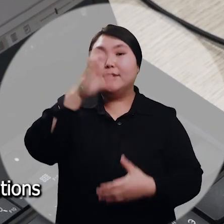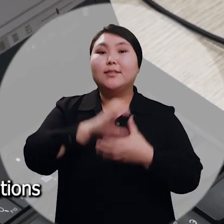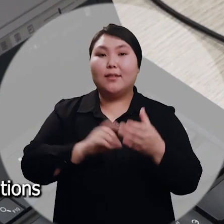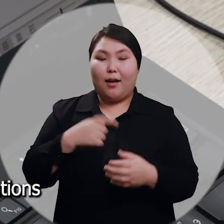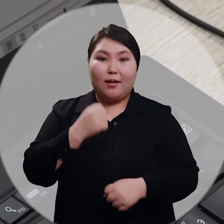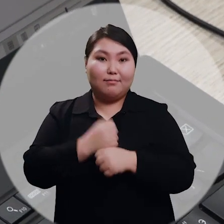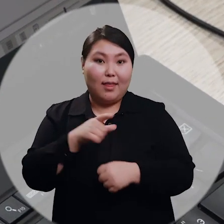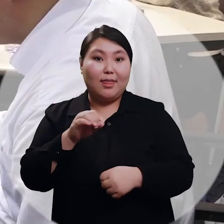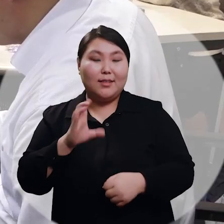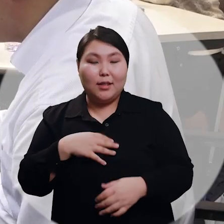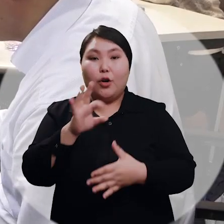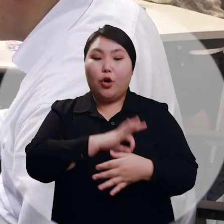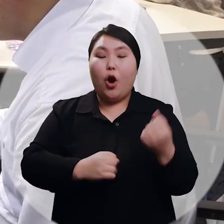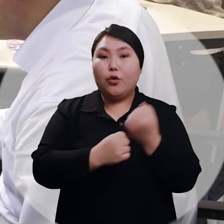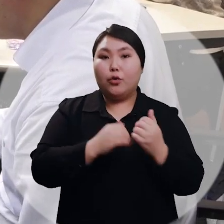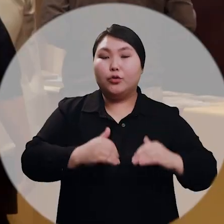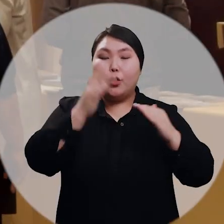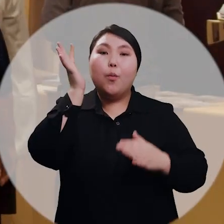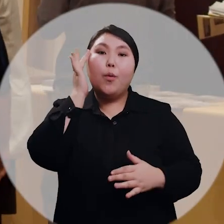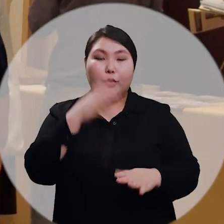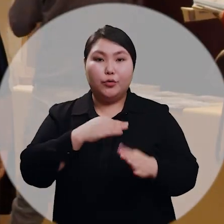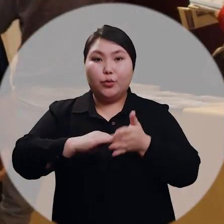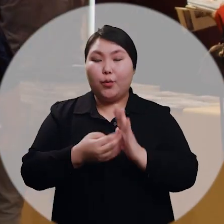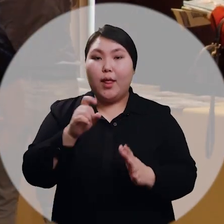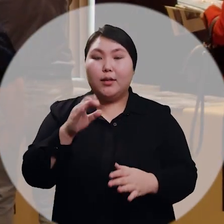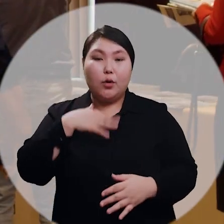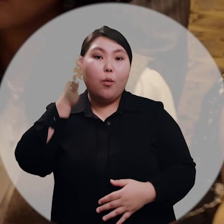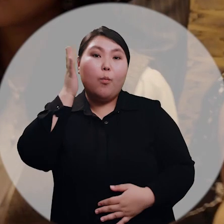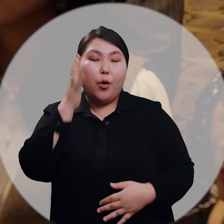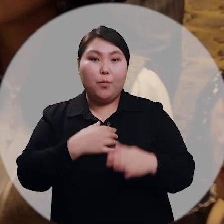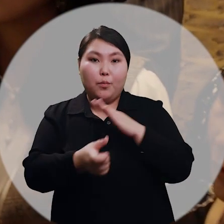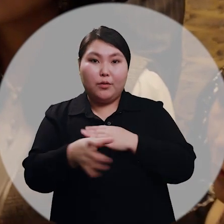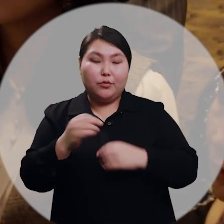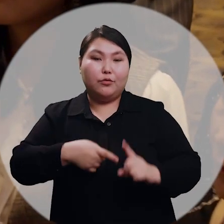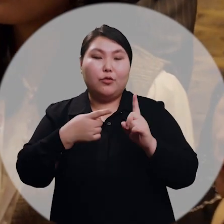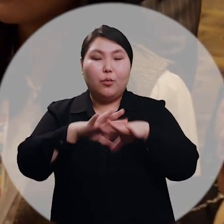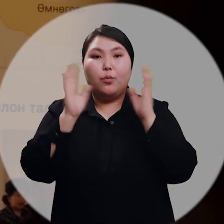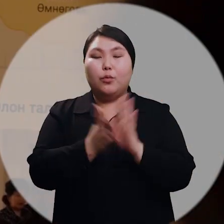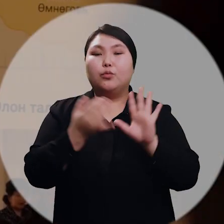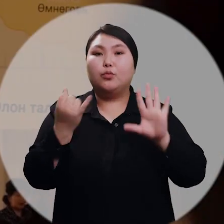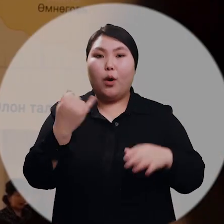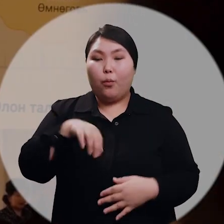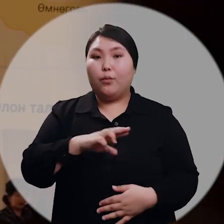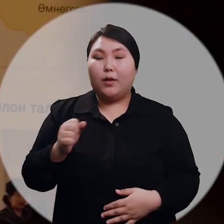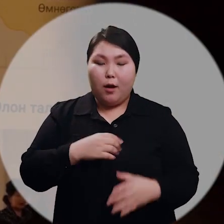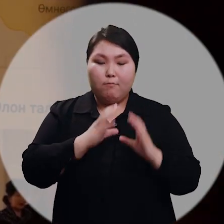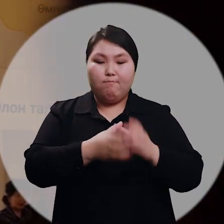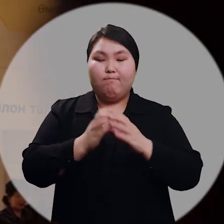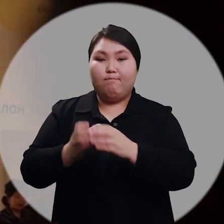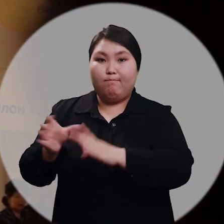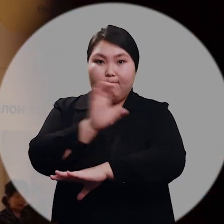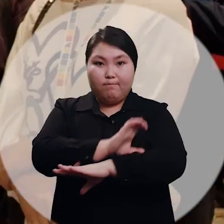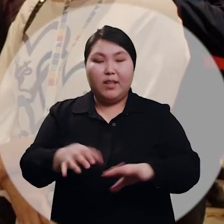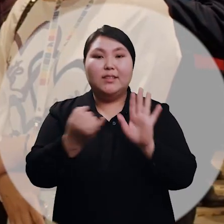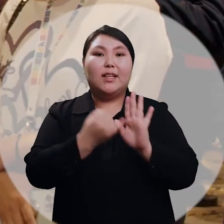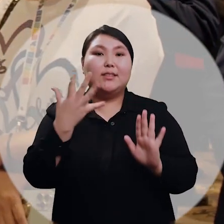төрин сангээн хилтэс. хүрінг оруулалт хөгжлийн болууғ төлөвэлтыйн хэлтсээн мэрэгжэлт нөөдэд зэрүүлэн, нэд зүрган үдагийн мүсчэлсэн